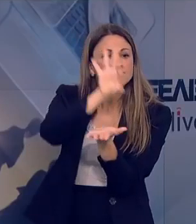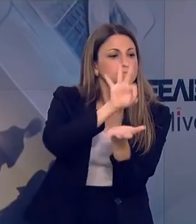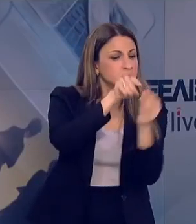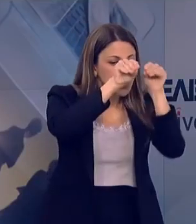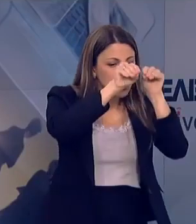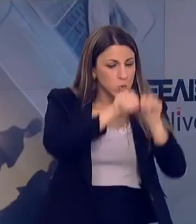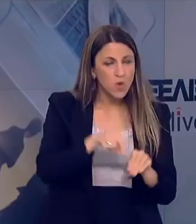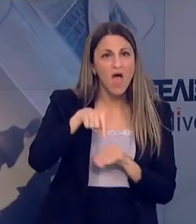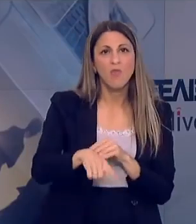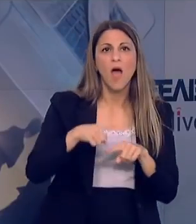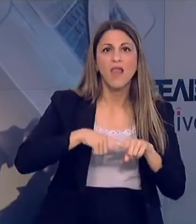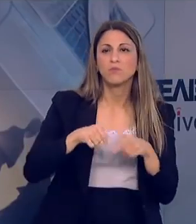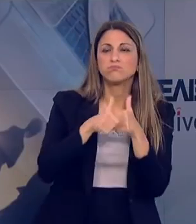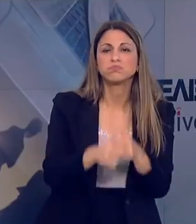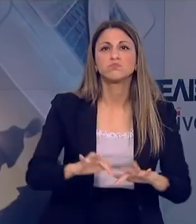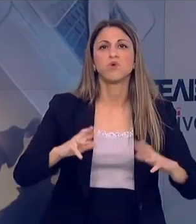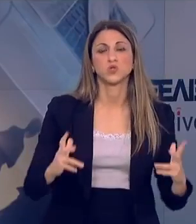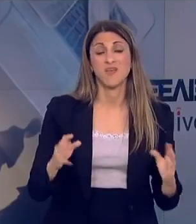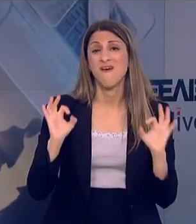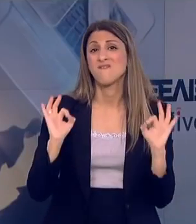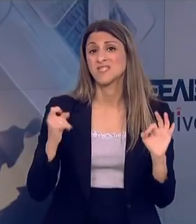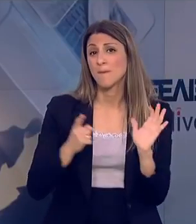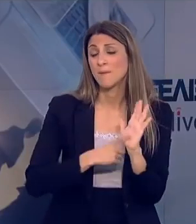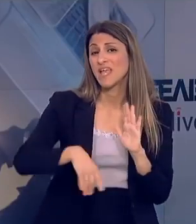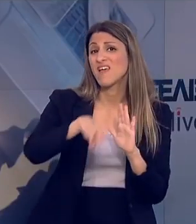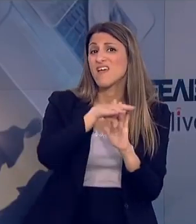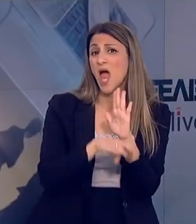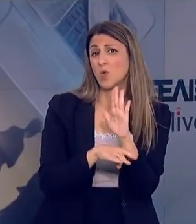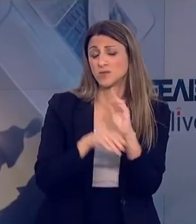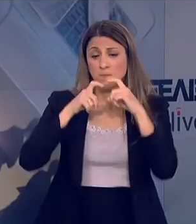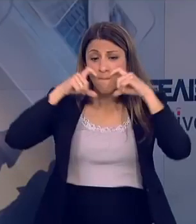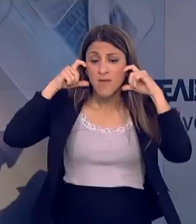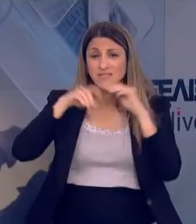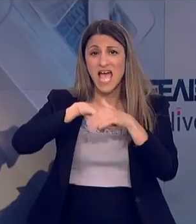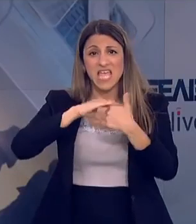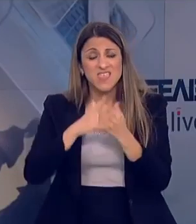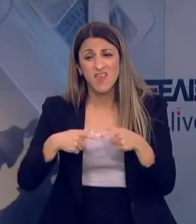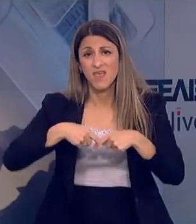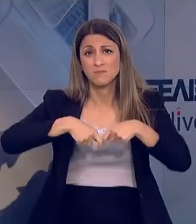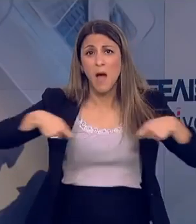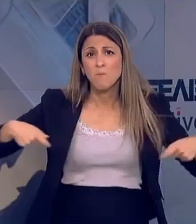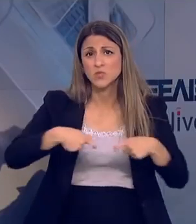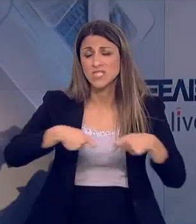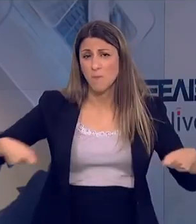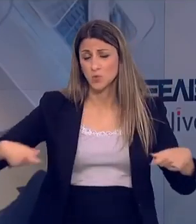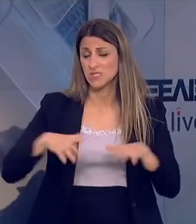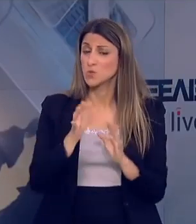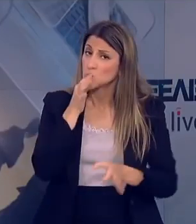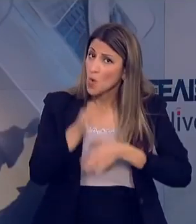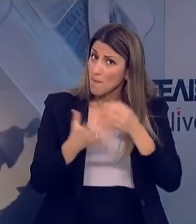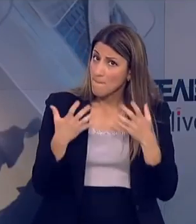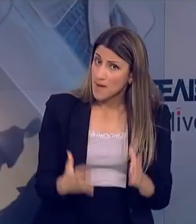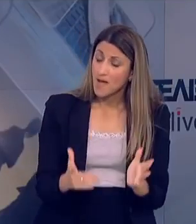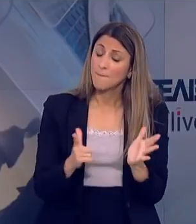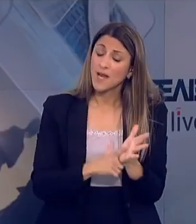Με κάποιους απλούς κανόνες υγιεινής και απόστασης. Αναγκαστικά θα μας συντροφεύουν, όχι για κακό λόγο, το